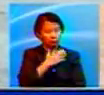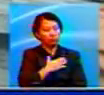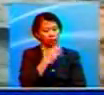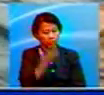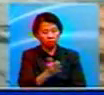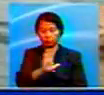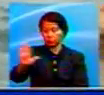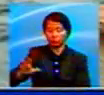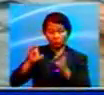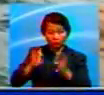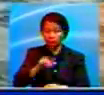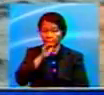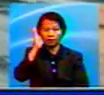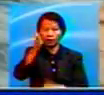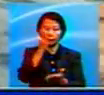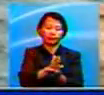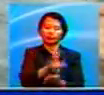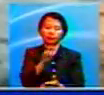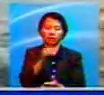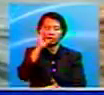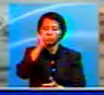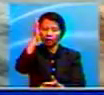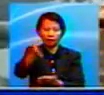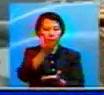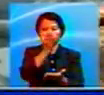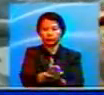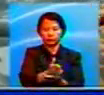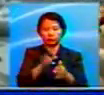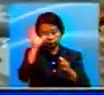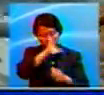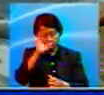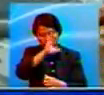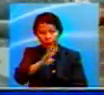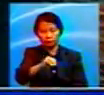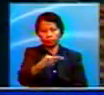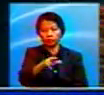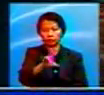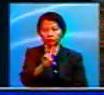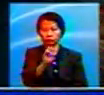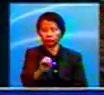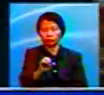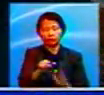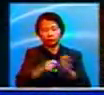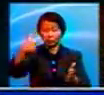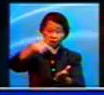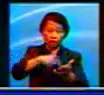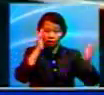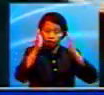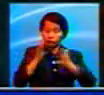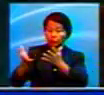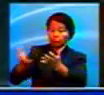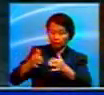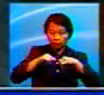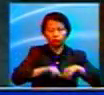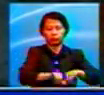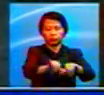bahawa mereka tidak akan berhenti ataupun Australia tidak akan berhenti dalam misi pencarian MH370 selagi Malaysia mahu